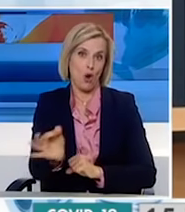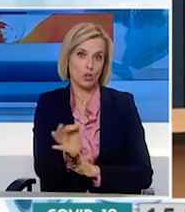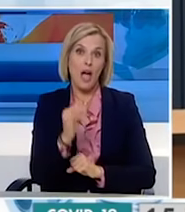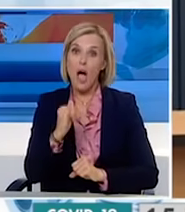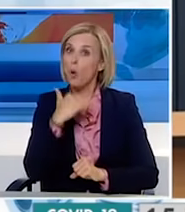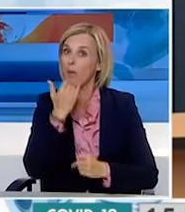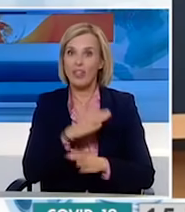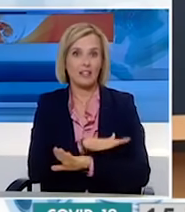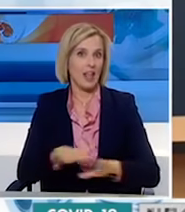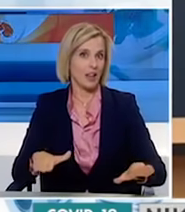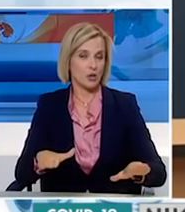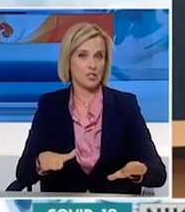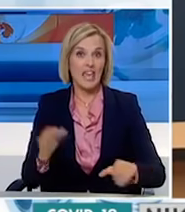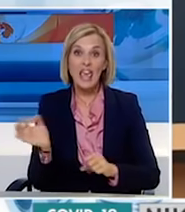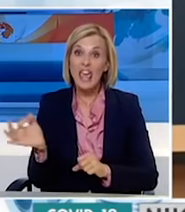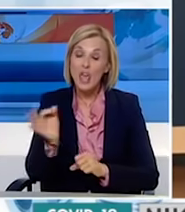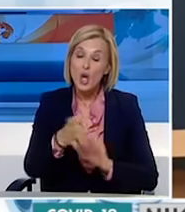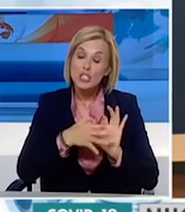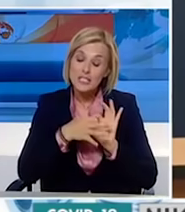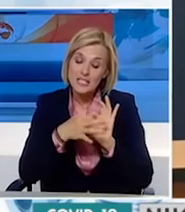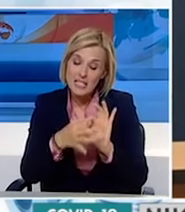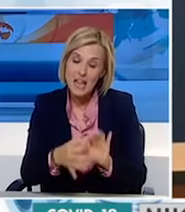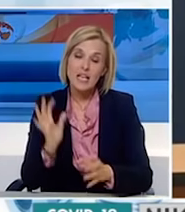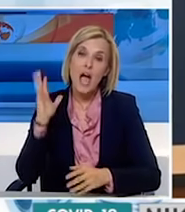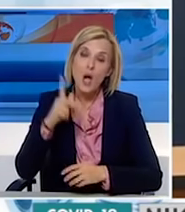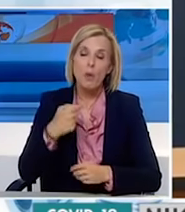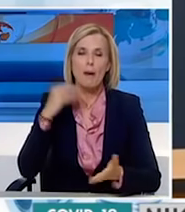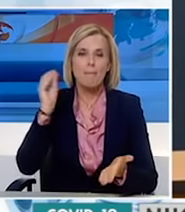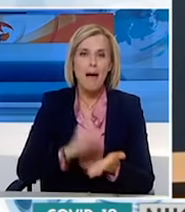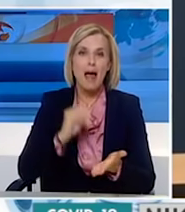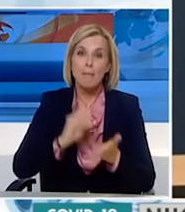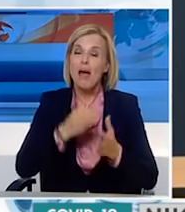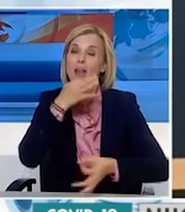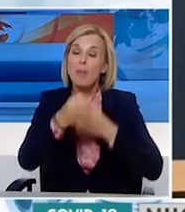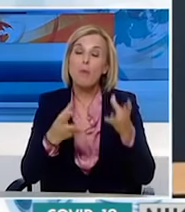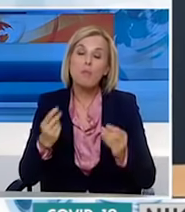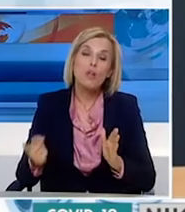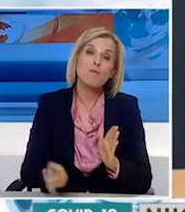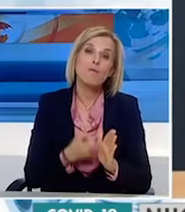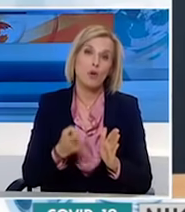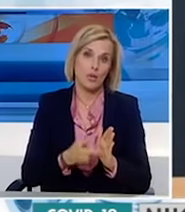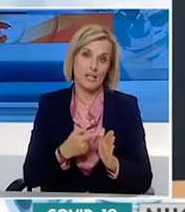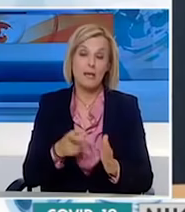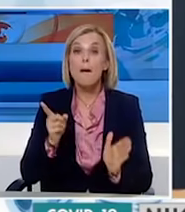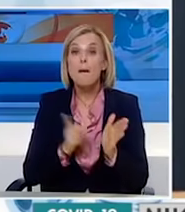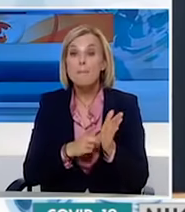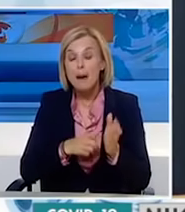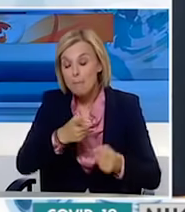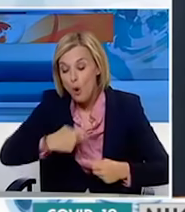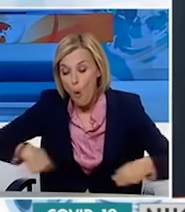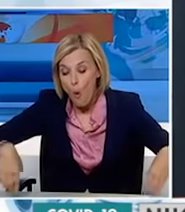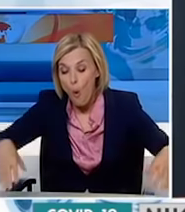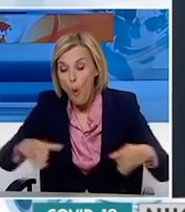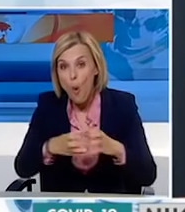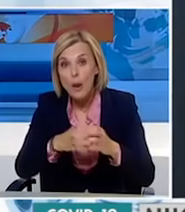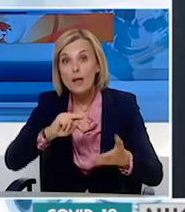έχει τελειώσει. Ο ιός είναι ακόμα εδώ, το επαναλαμβάνουμε διαρκώς και τα δεδομένα μπορεί να αλλάξουν αν δεν είμαστε προσεκτικοί. Γι' αυτό